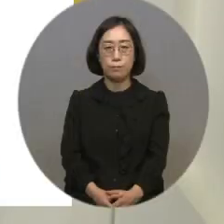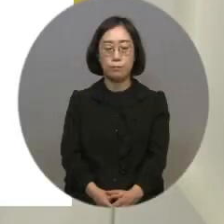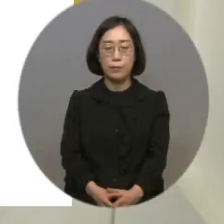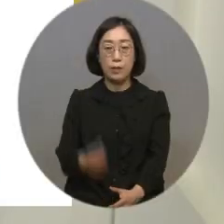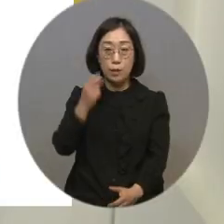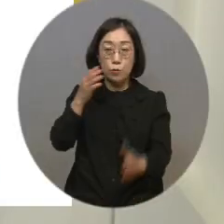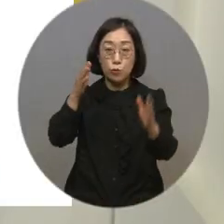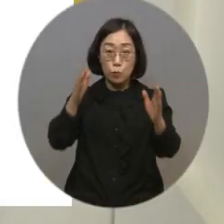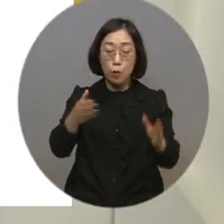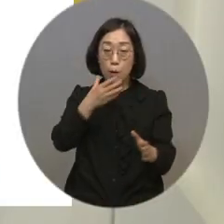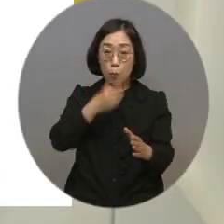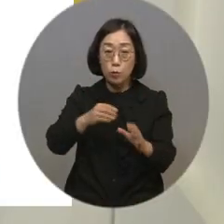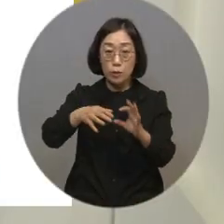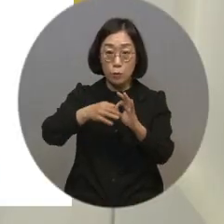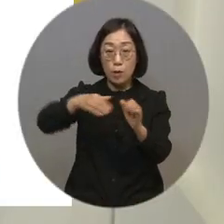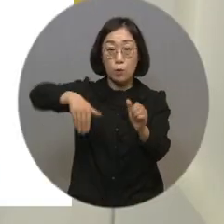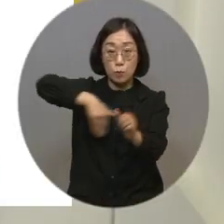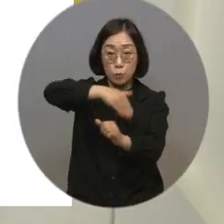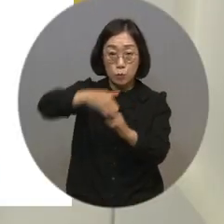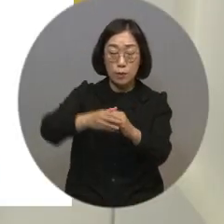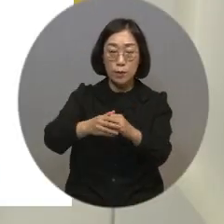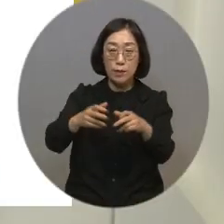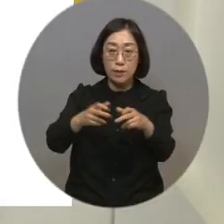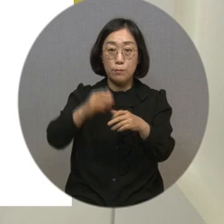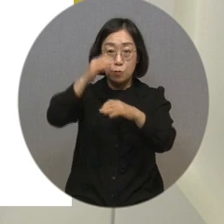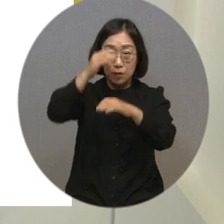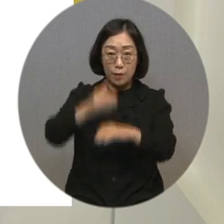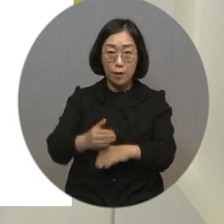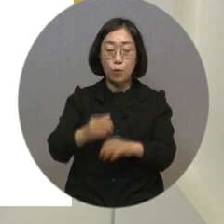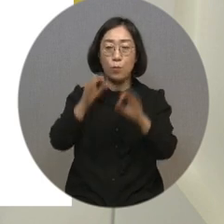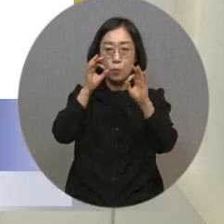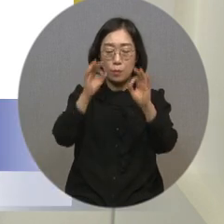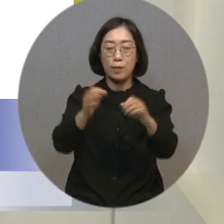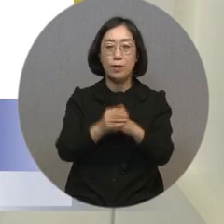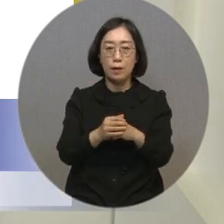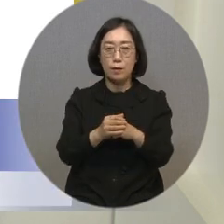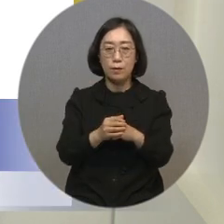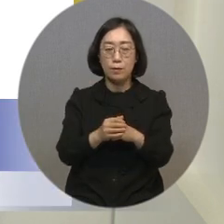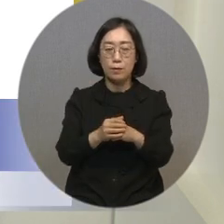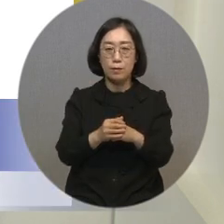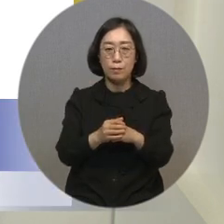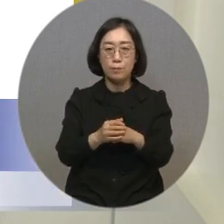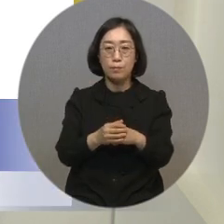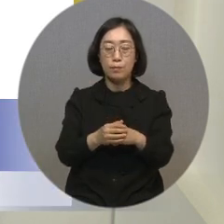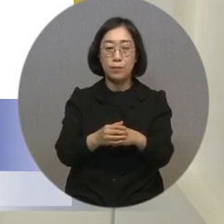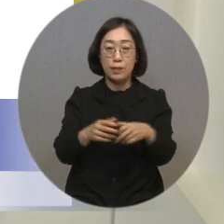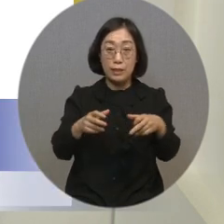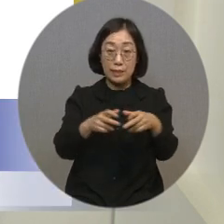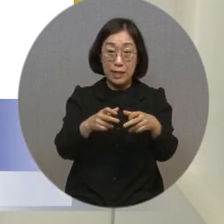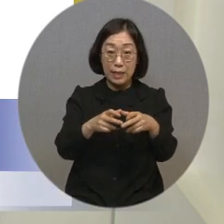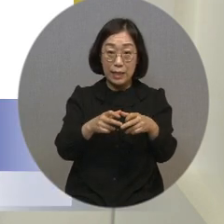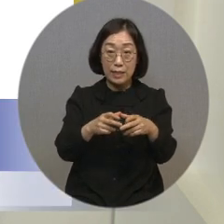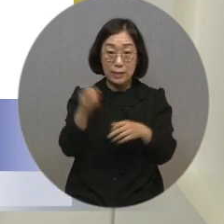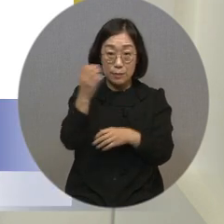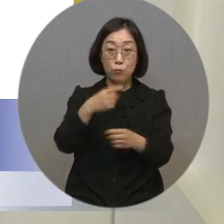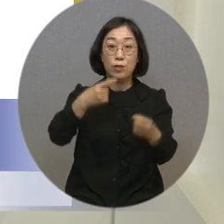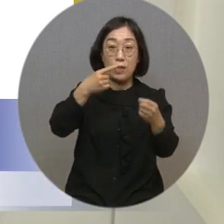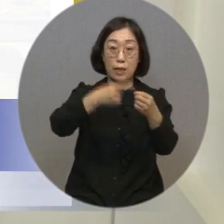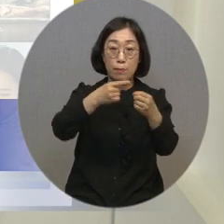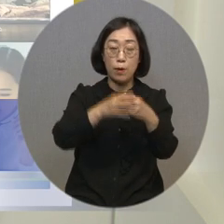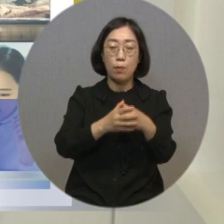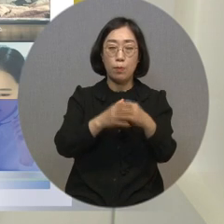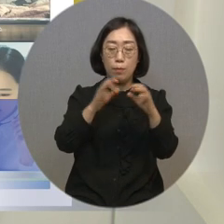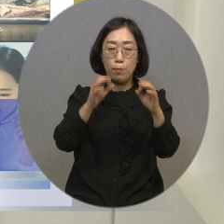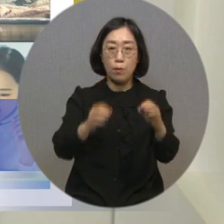한주간에 복지의 소식을 장애인 신문과 함께 만나봅니다 먼저 장애인 신문 1면입니다이